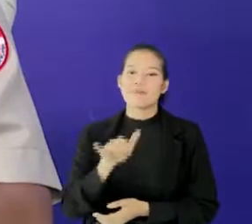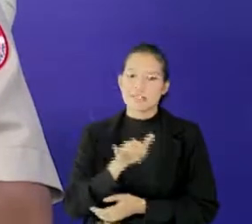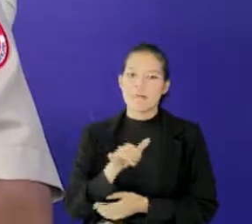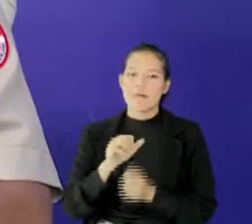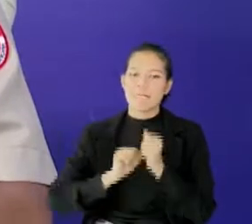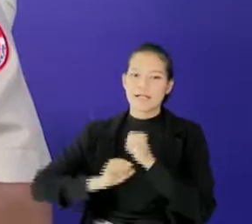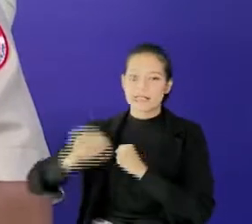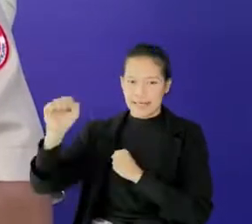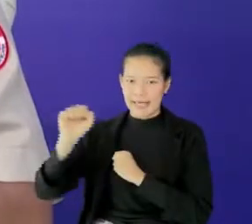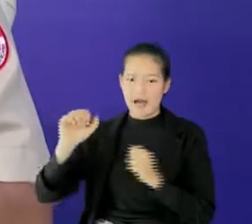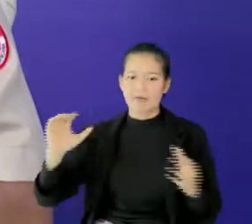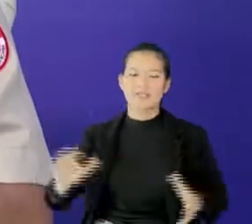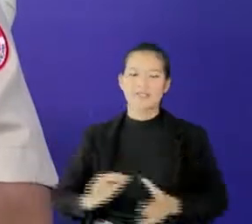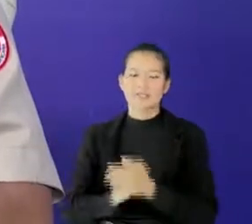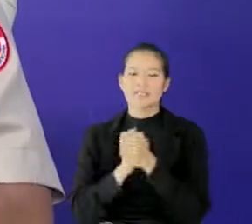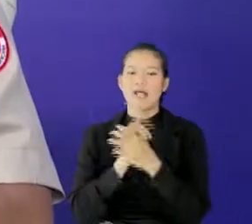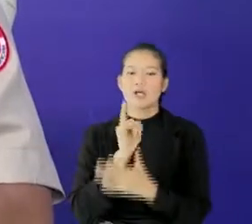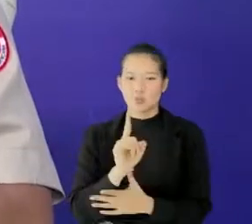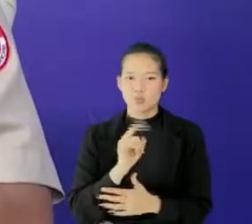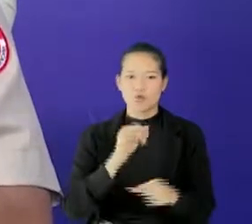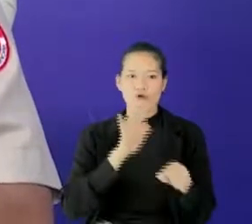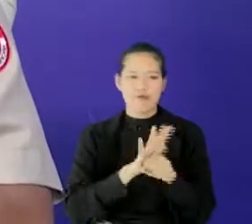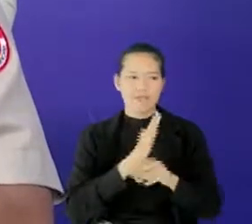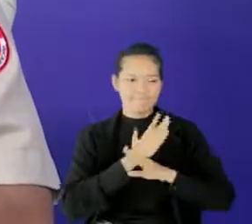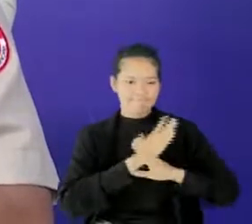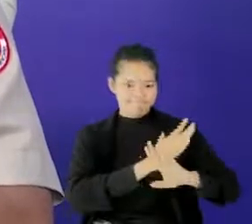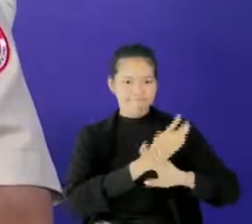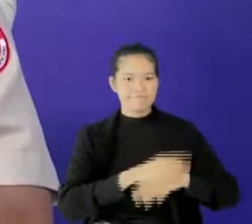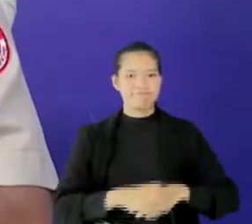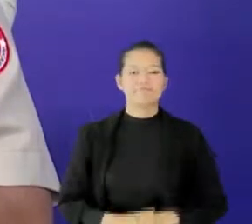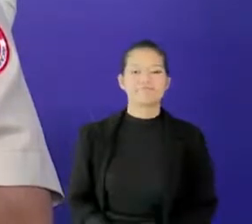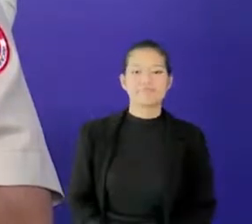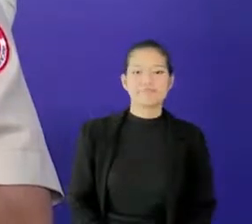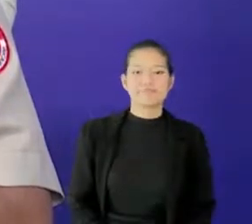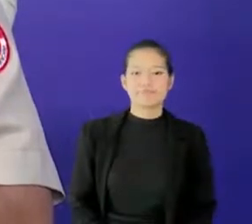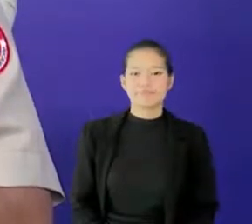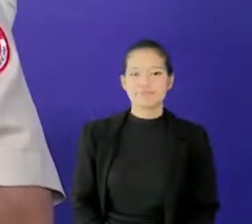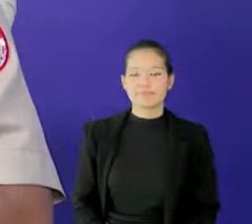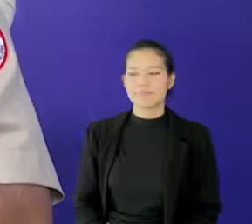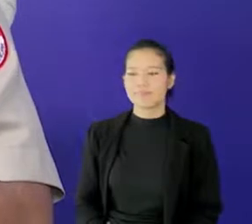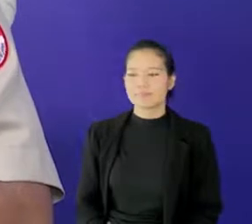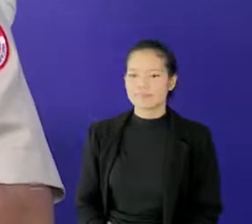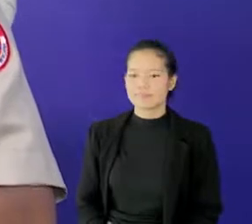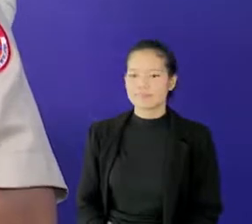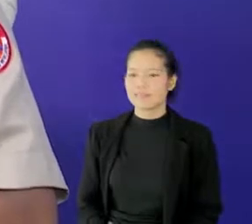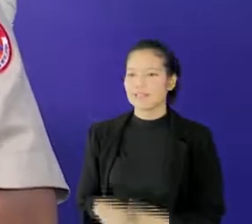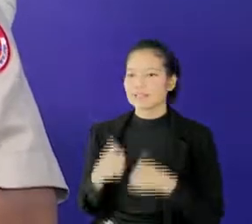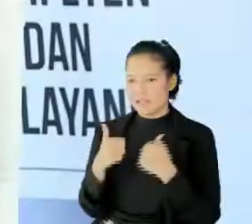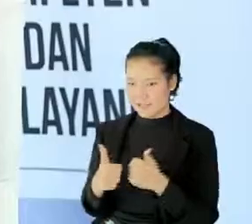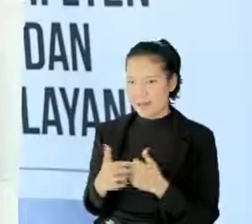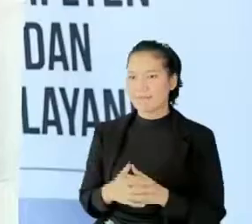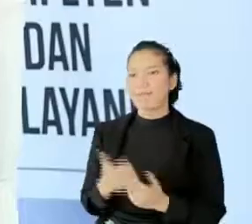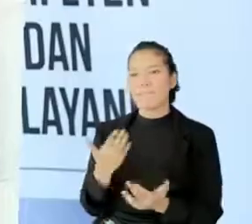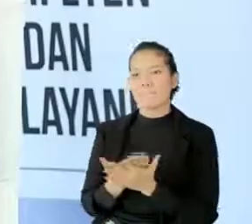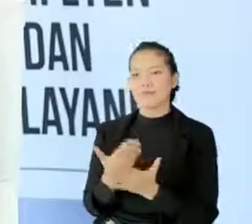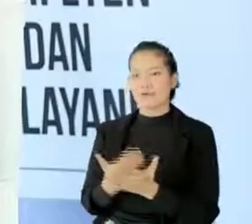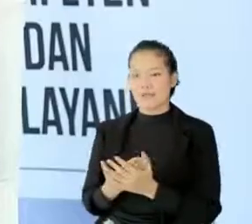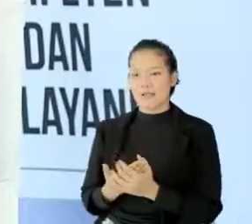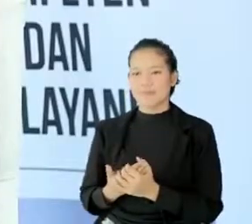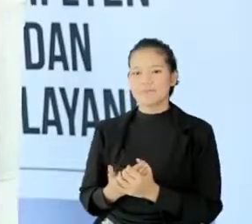merdeka bersatu untuk melawan pandemi COVID-19 ini. Itu Mbak. Siap Pak ya,